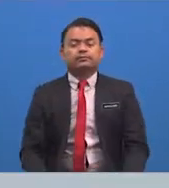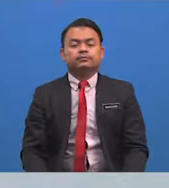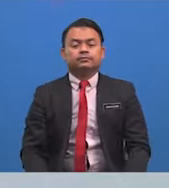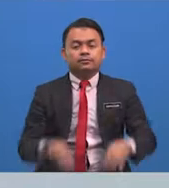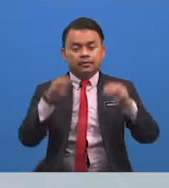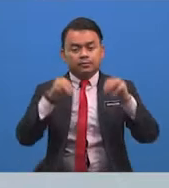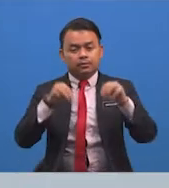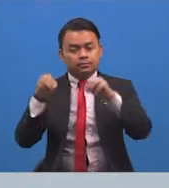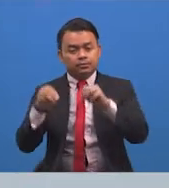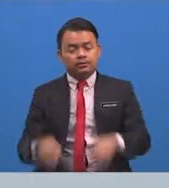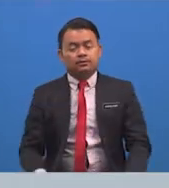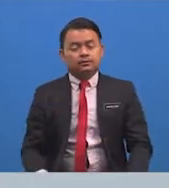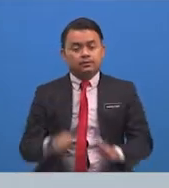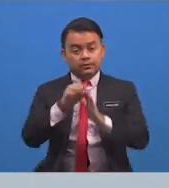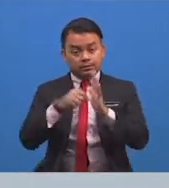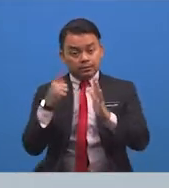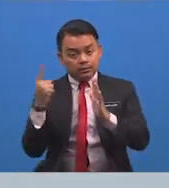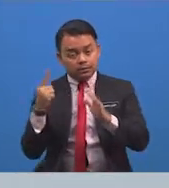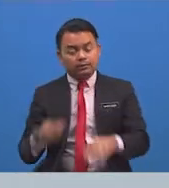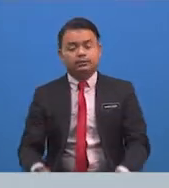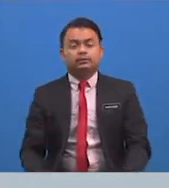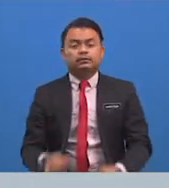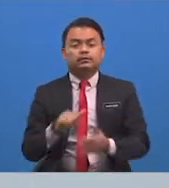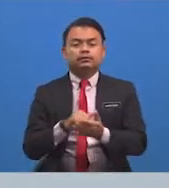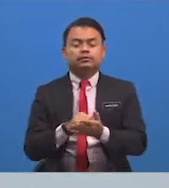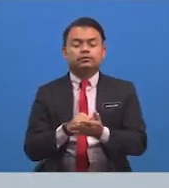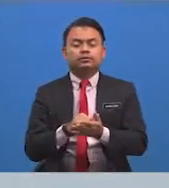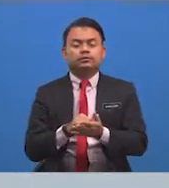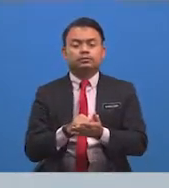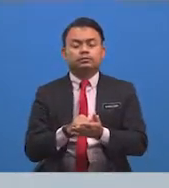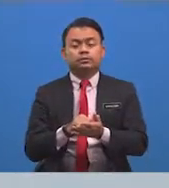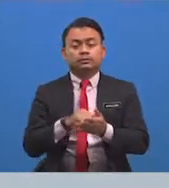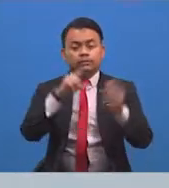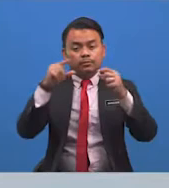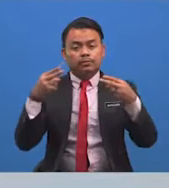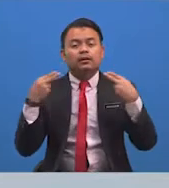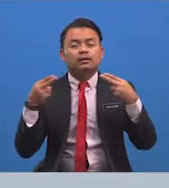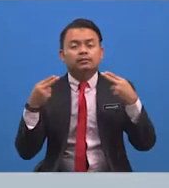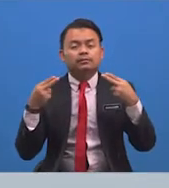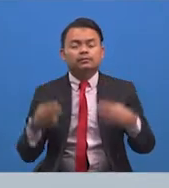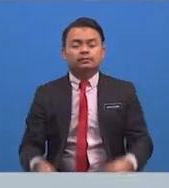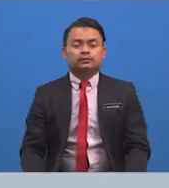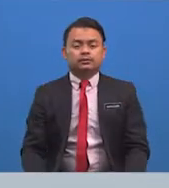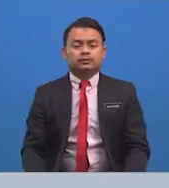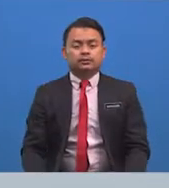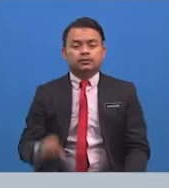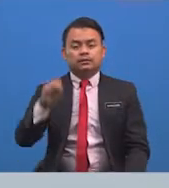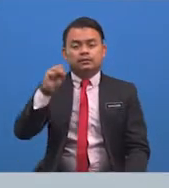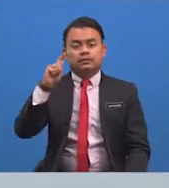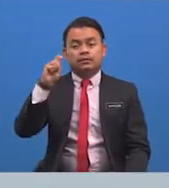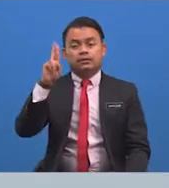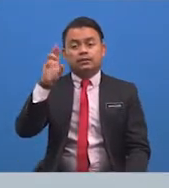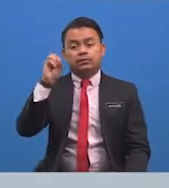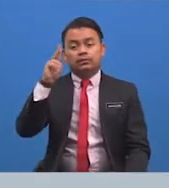Murid-murid, selain daripada itu, gelombang haba berisiko boleh menyebabkan strok haba